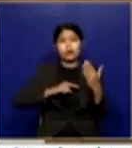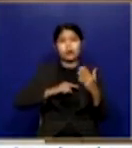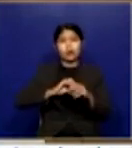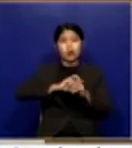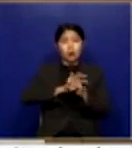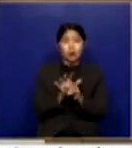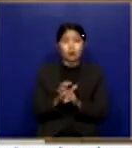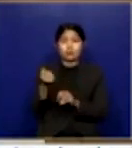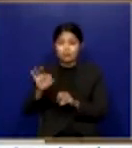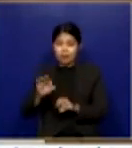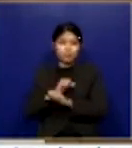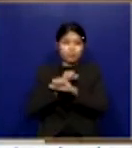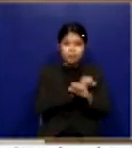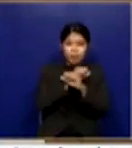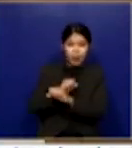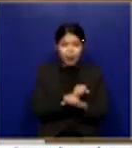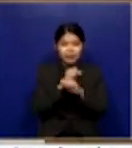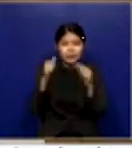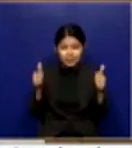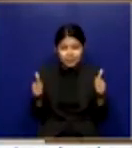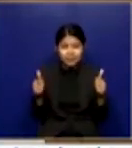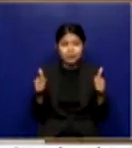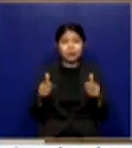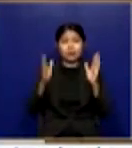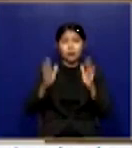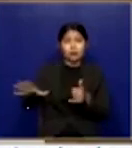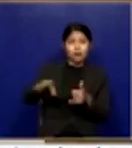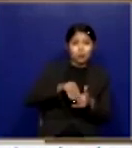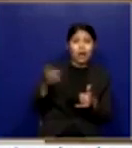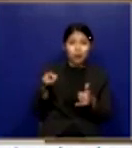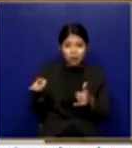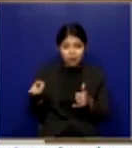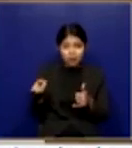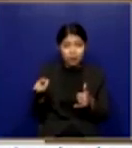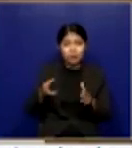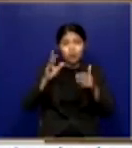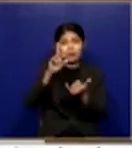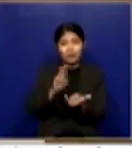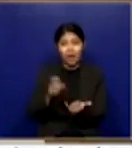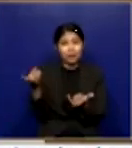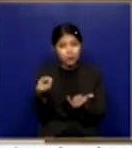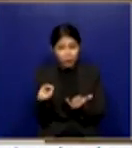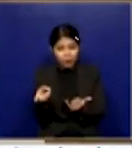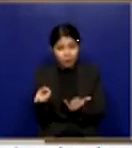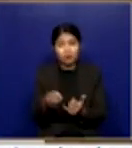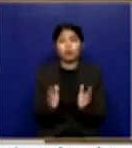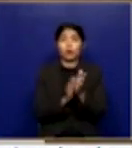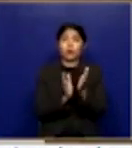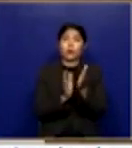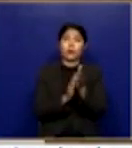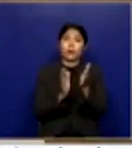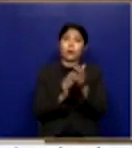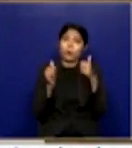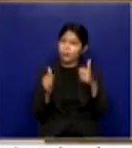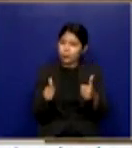การควบคุมการถ้าระบาดของไวรัส service 19มีนวลผู้ติดเชื้อที่ต่ำผู้เสียชีวิตจำนวนน้อยมากจะได้ประกาศยกย่องอย่าง